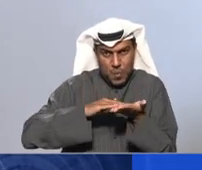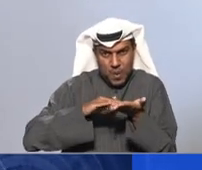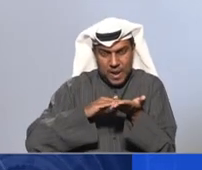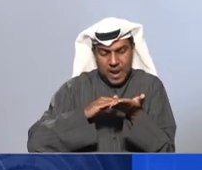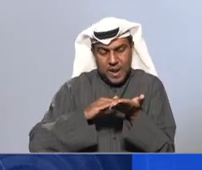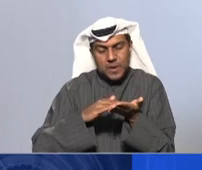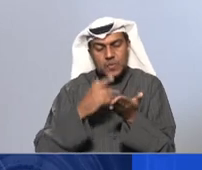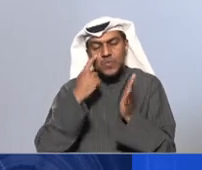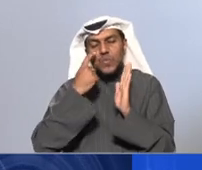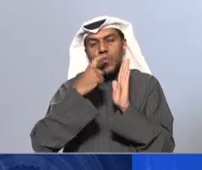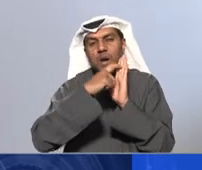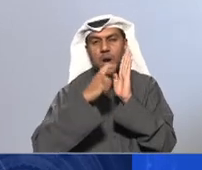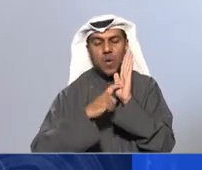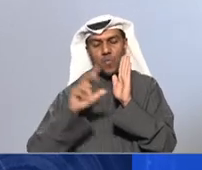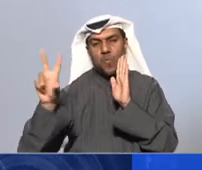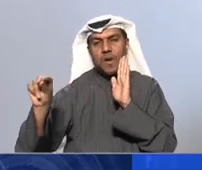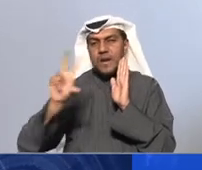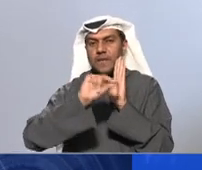بخصوصه،